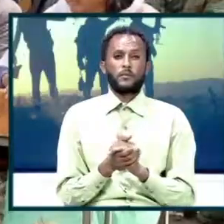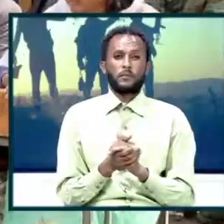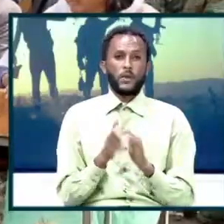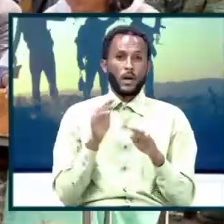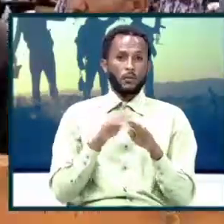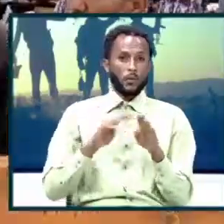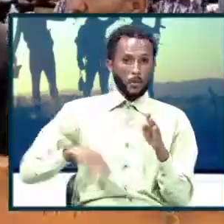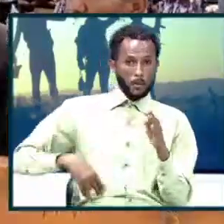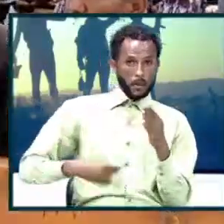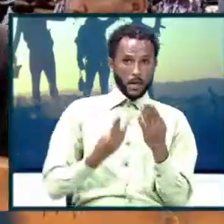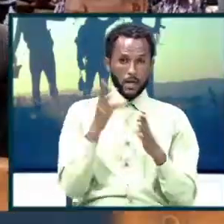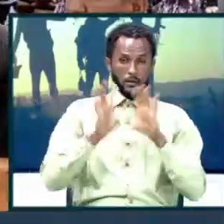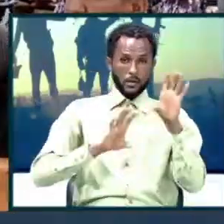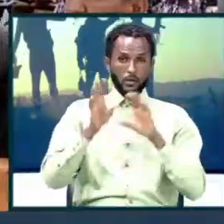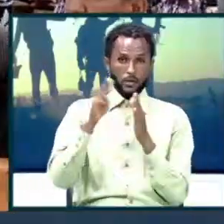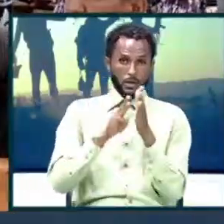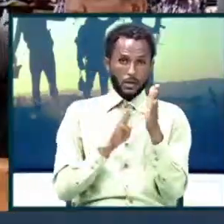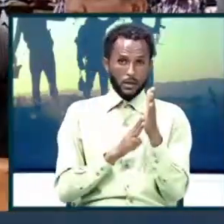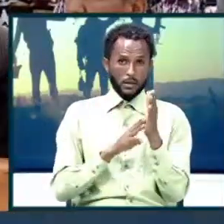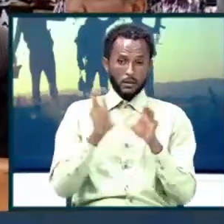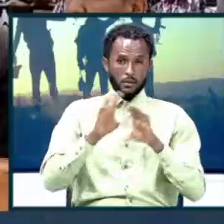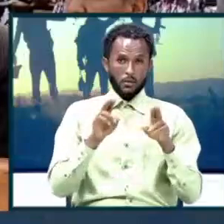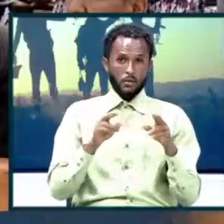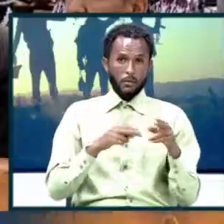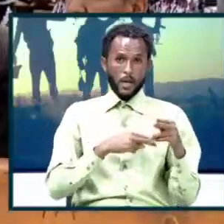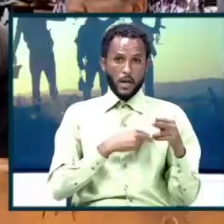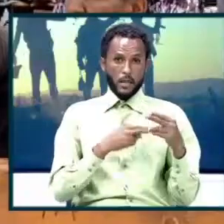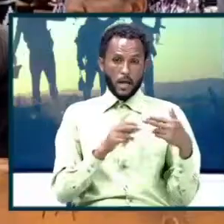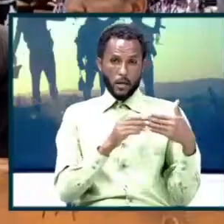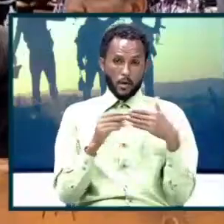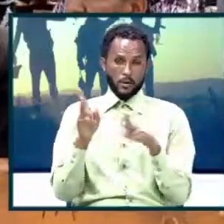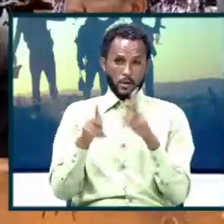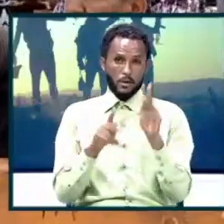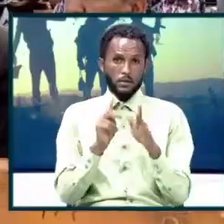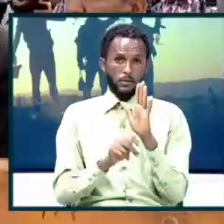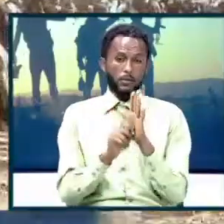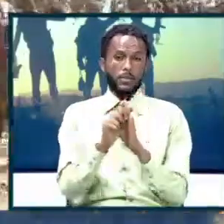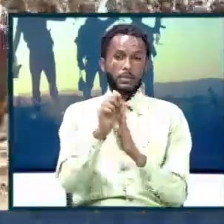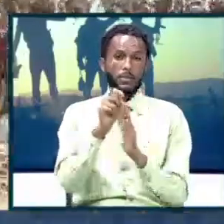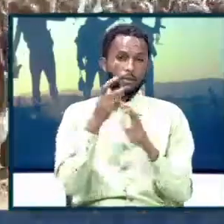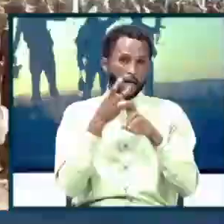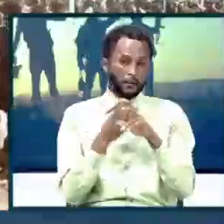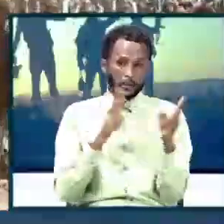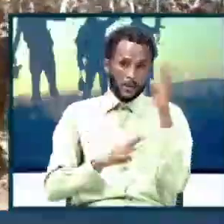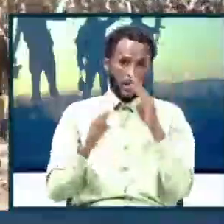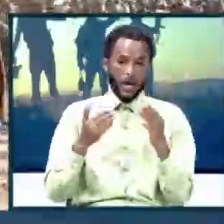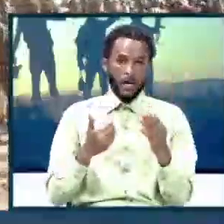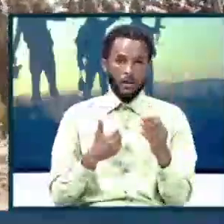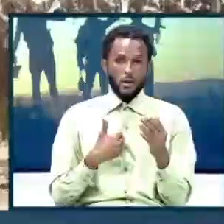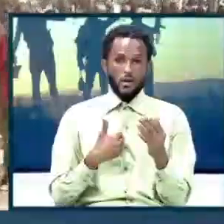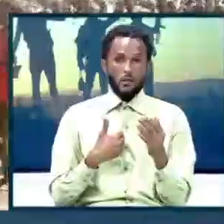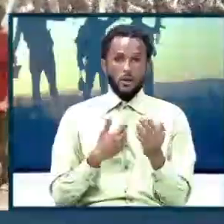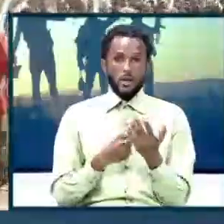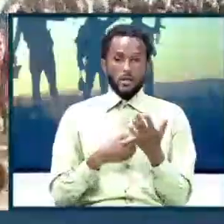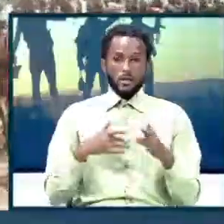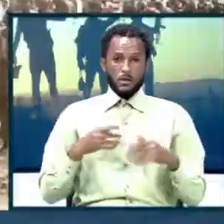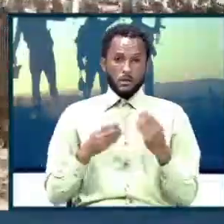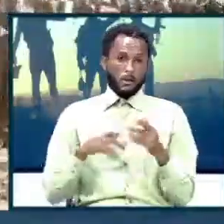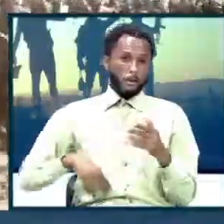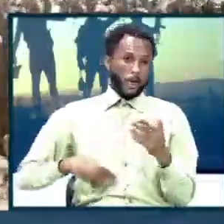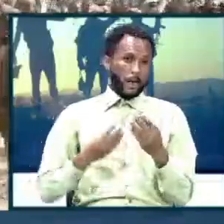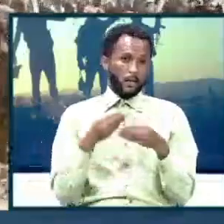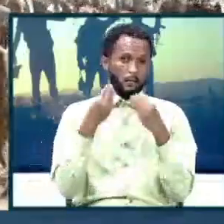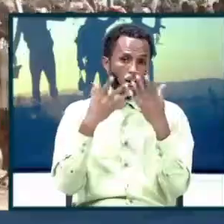ኣብቲ ምሕረት ዝተገበሩሉ ስነ ስርዓት ዝተረኸቡ መራሕቲ ሃይማኖት ትግራይ ብወገኖም ህዝብን መንግስትን ትግራይ ብከቢድ ፀገም ኮይናሃለዎ ኣብ ልዕሊኡ ገበን ዝፈፁሙ ኣካላት ምሕረት